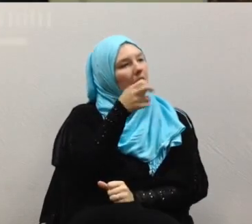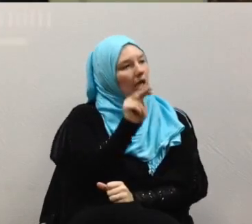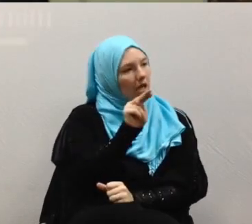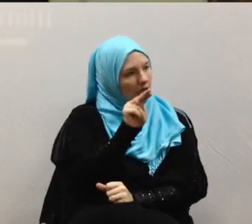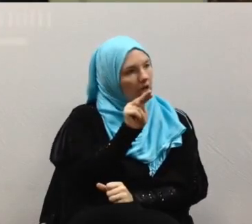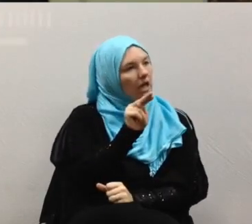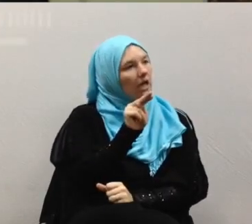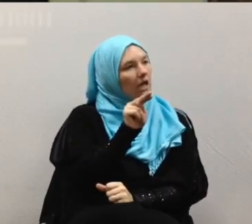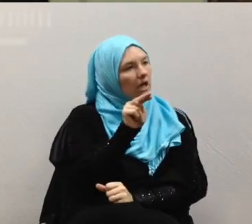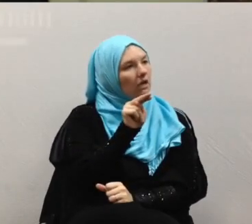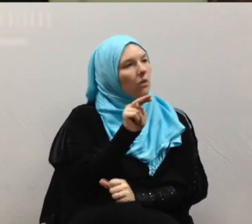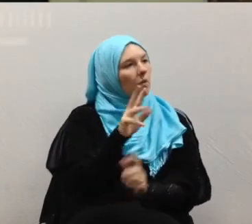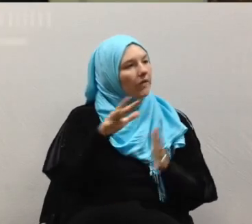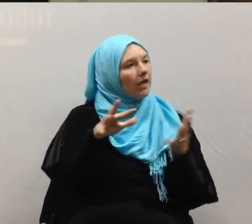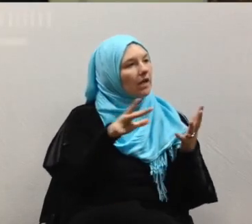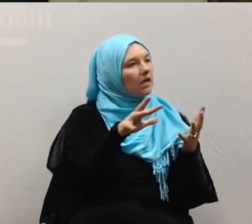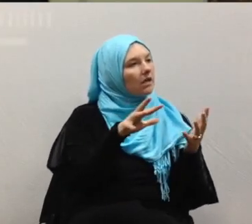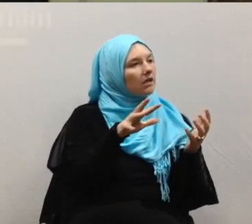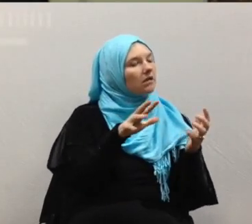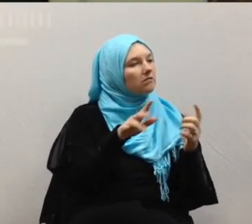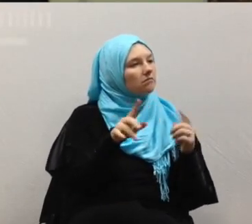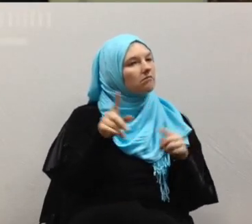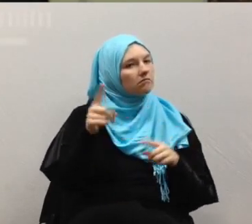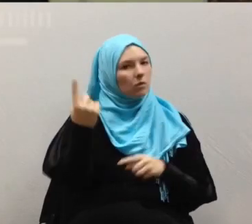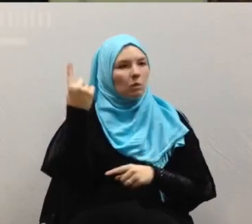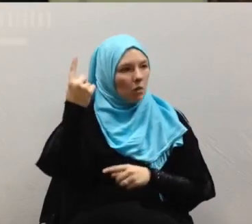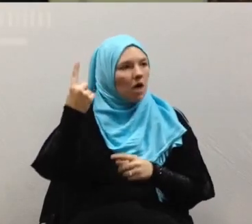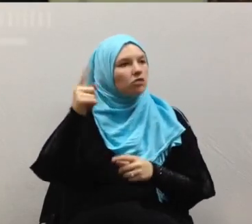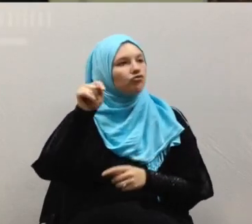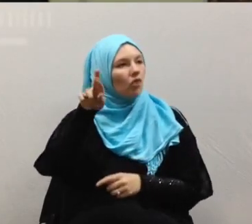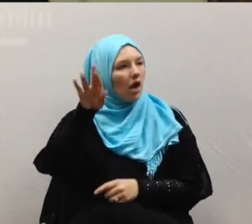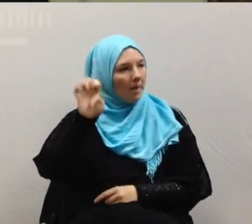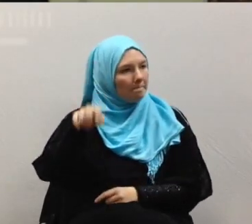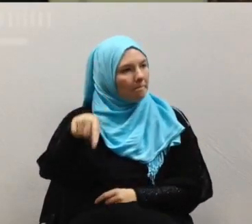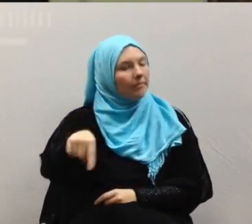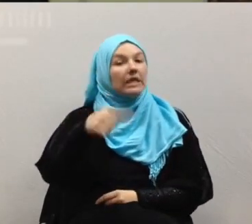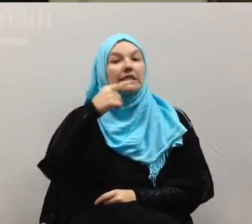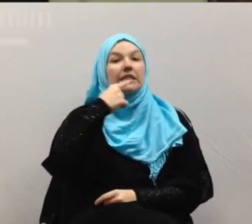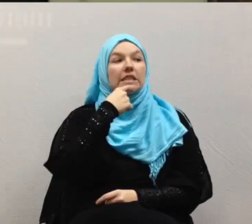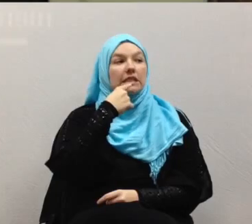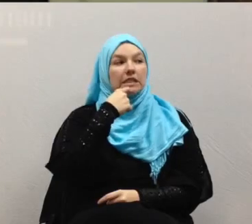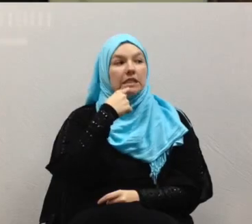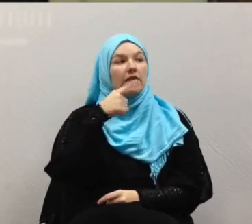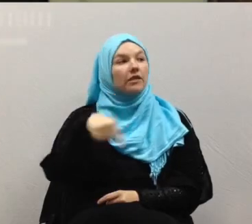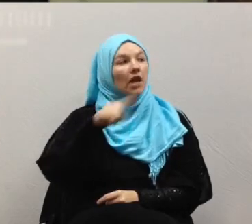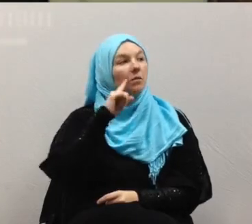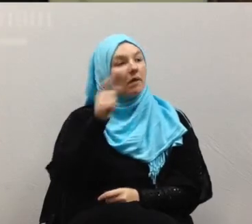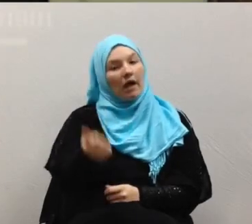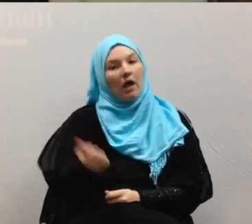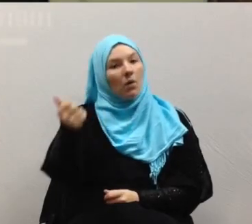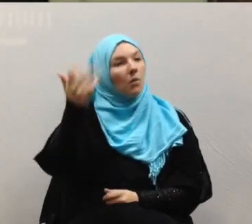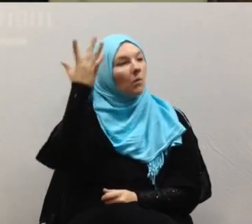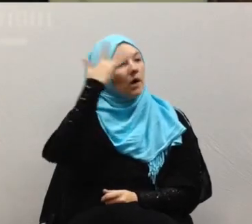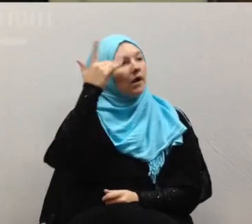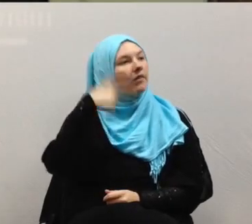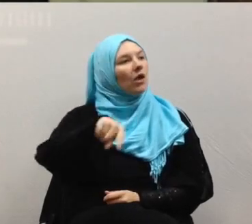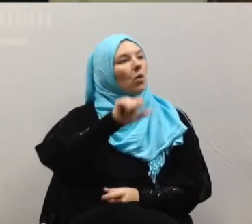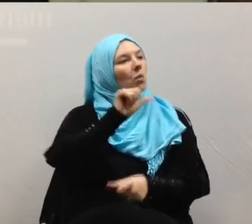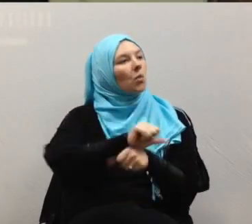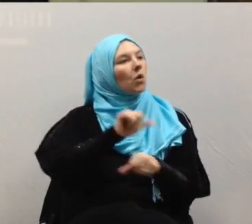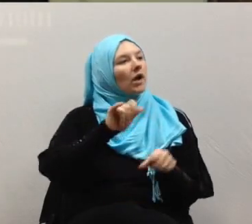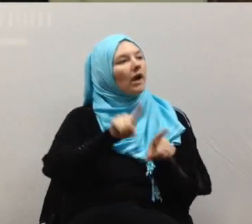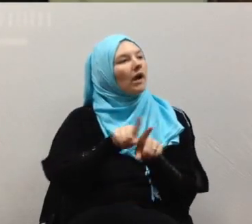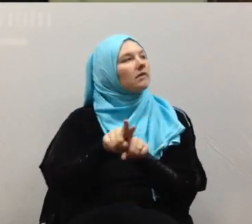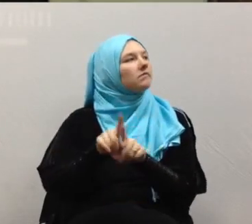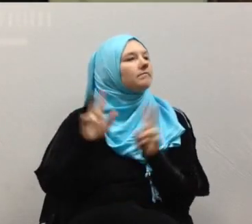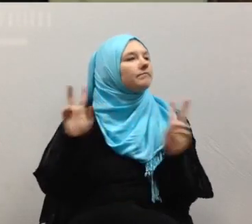Prophet ﷺ determined that they must go out because they are working as a fifth column in the community